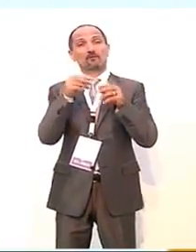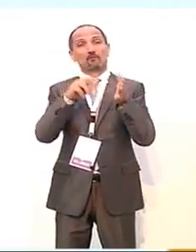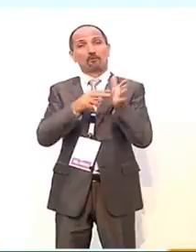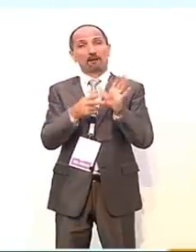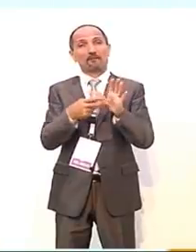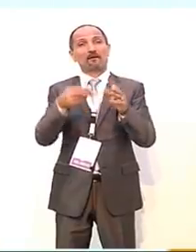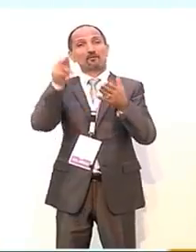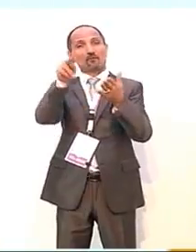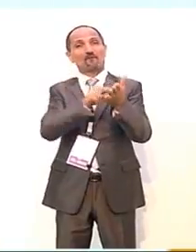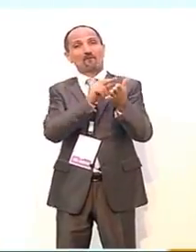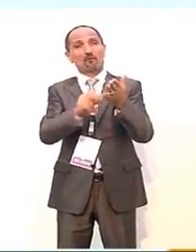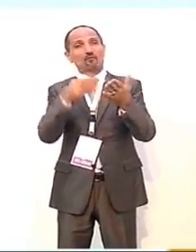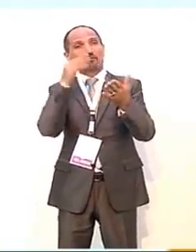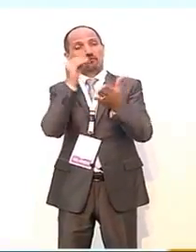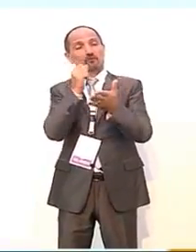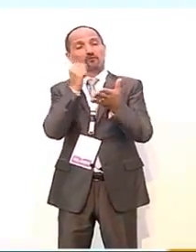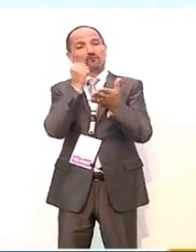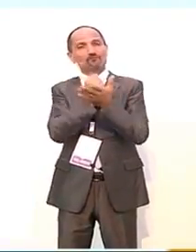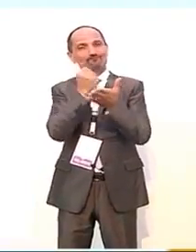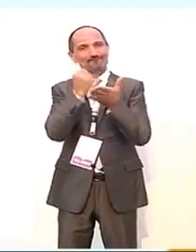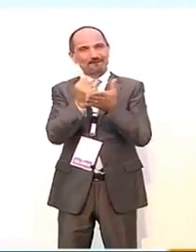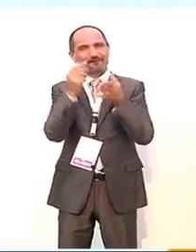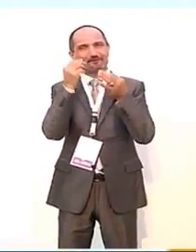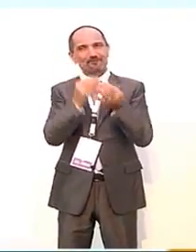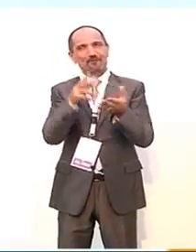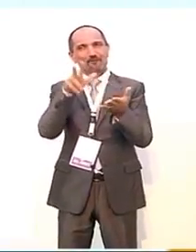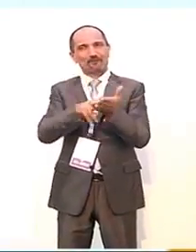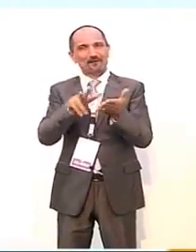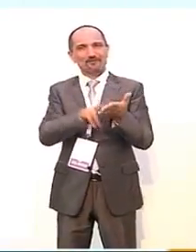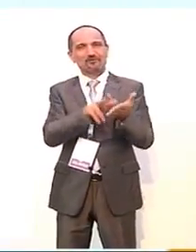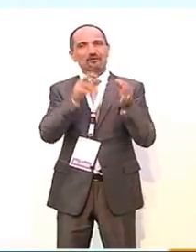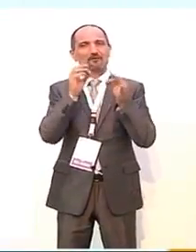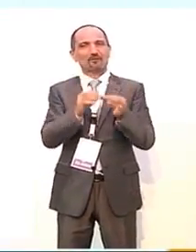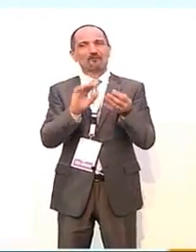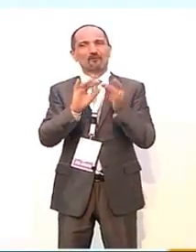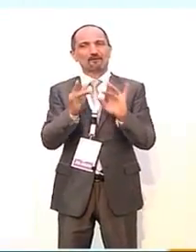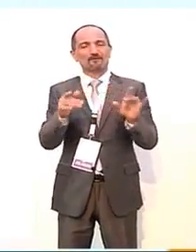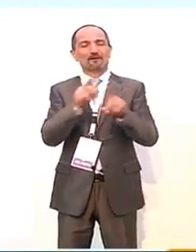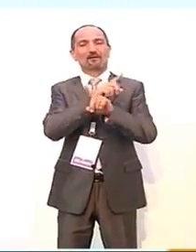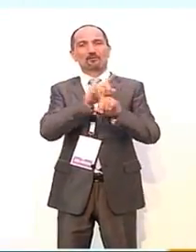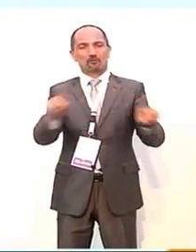un consenso che non è più un consenso informato. Allora,